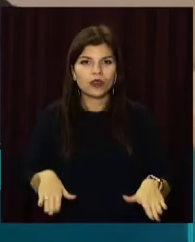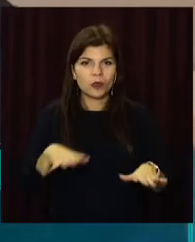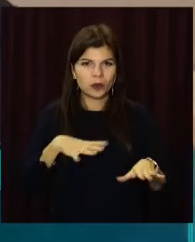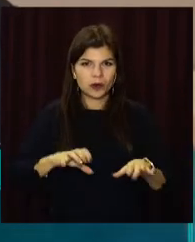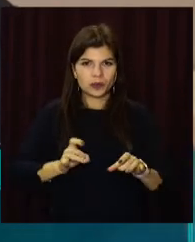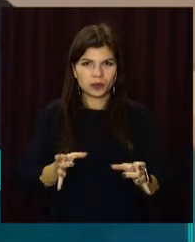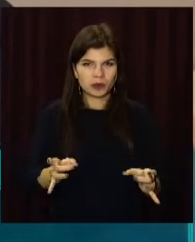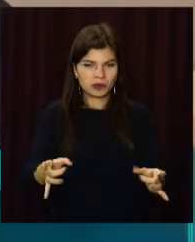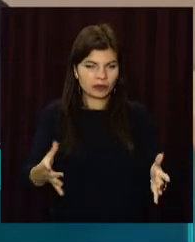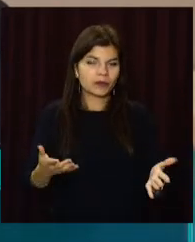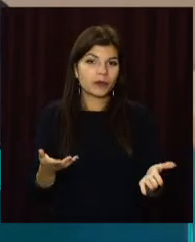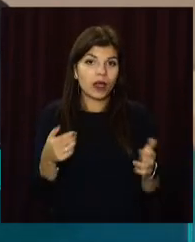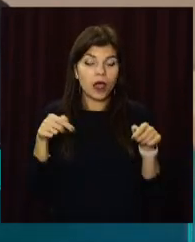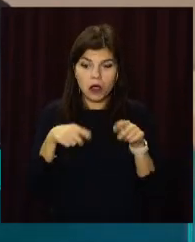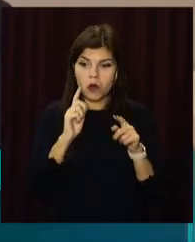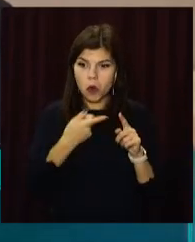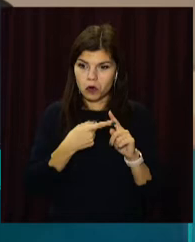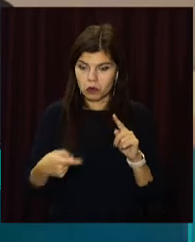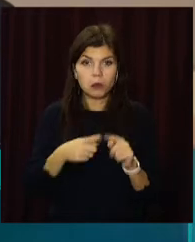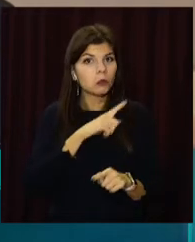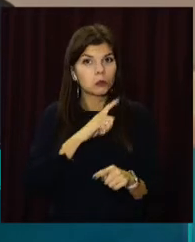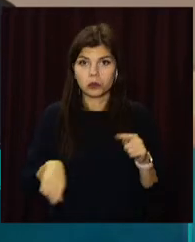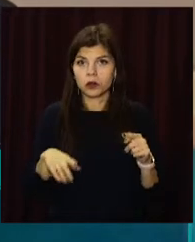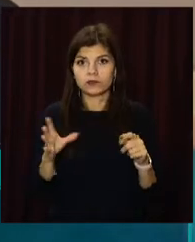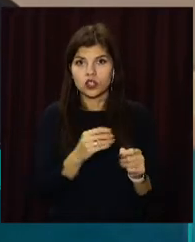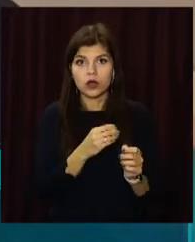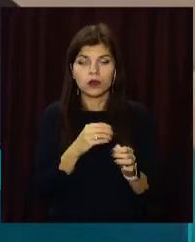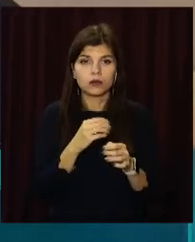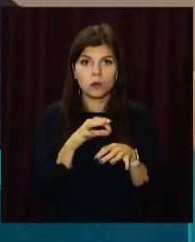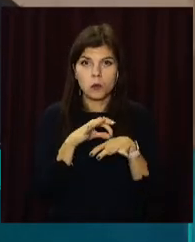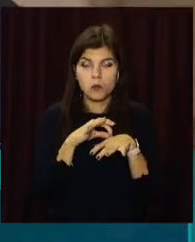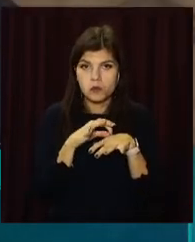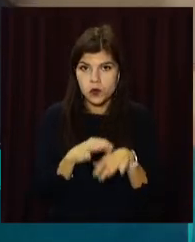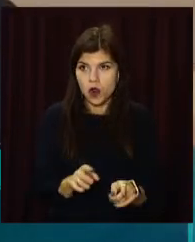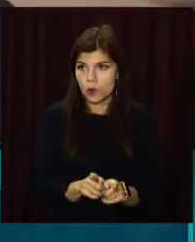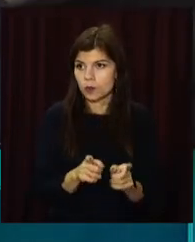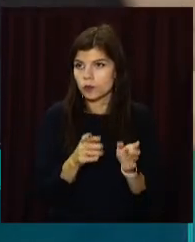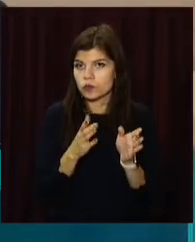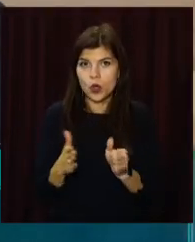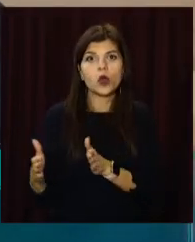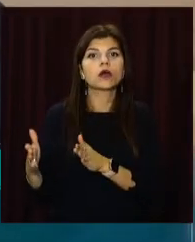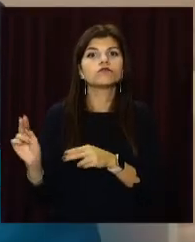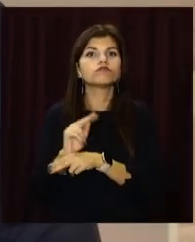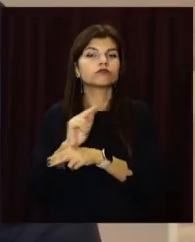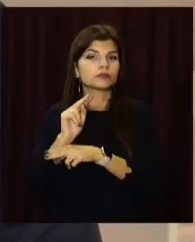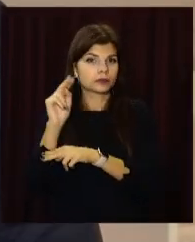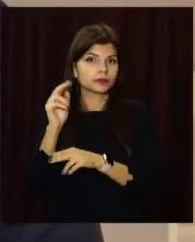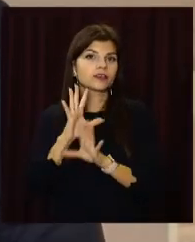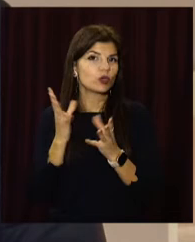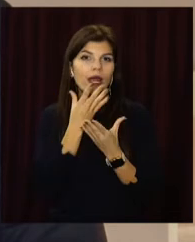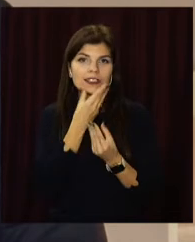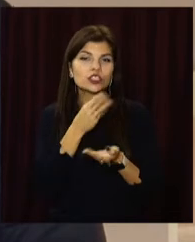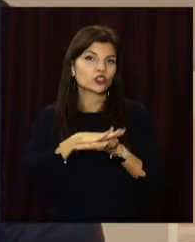дуже швидко все перевели в чоловічий вид, так сказати. Все